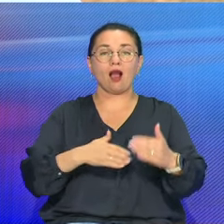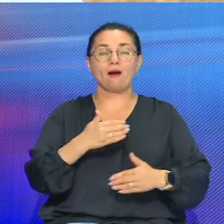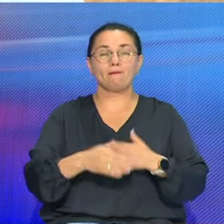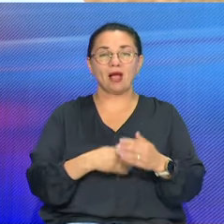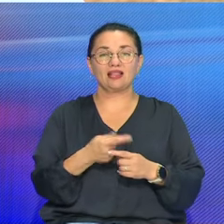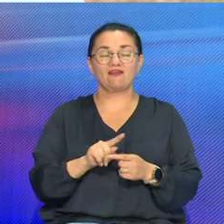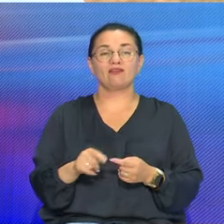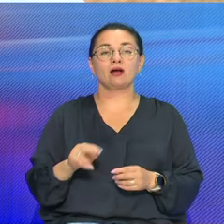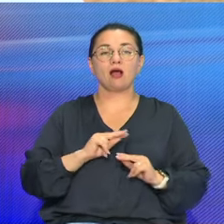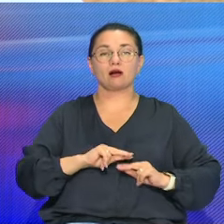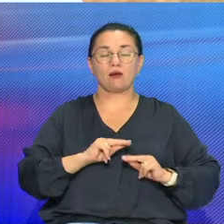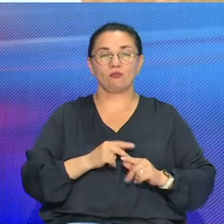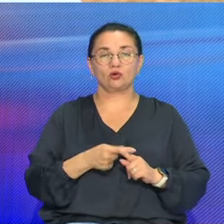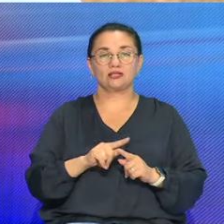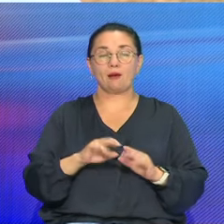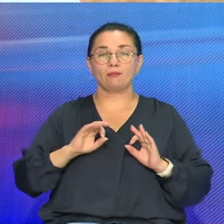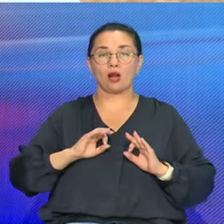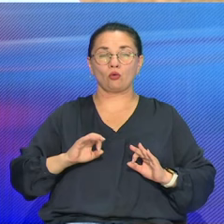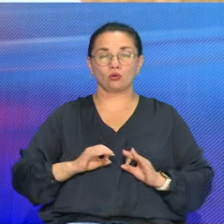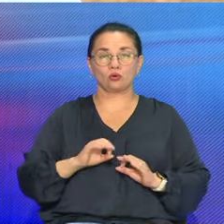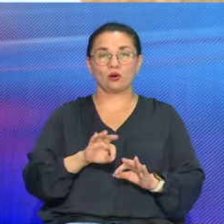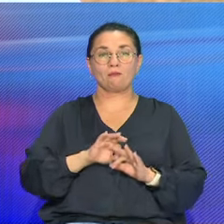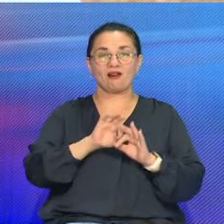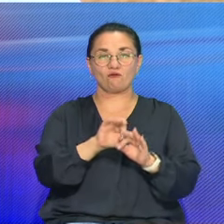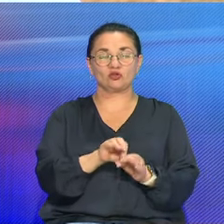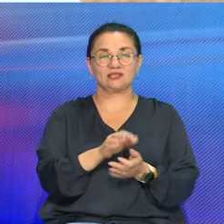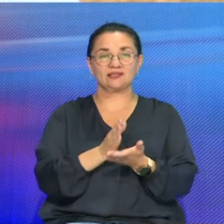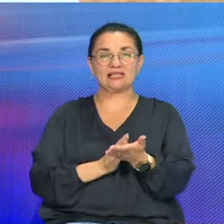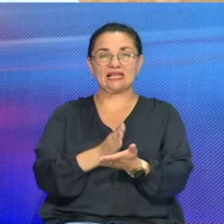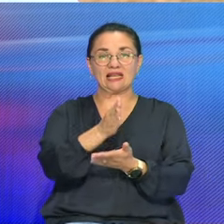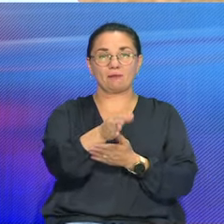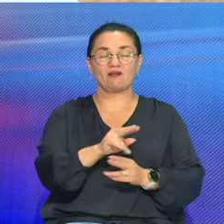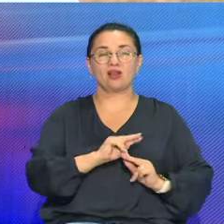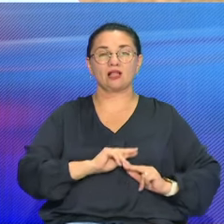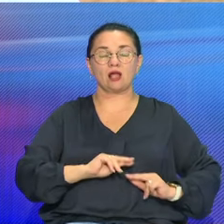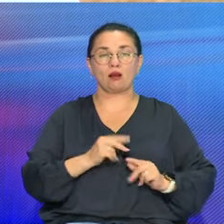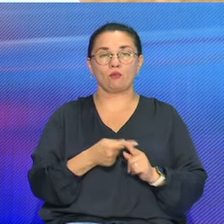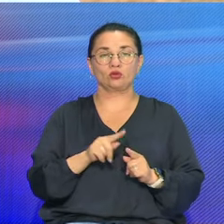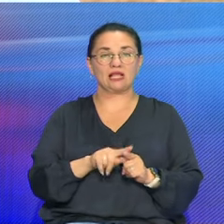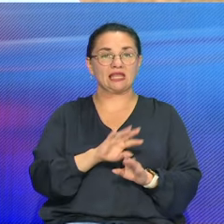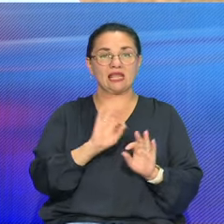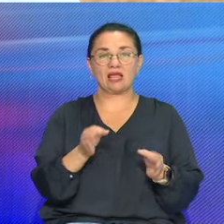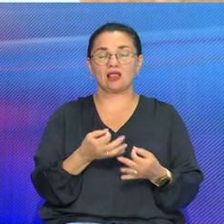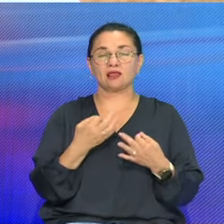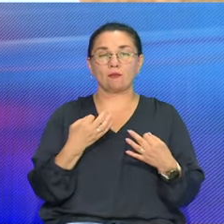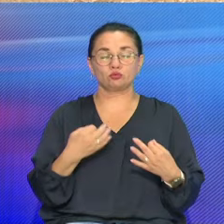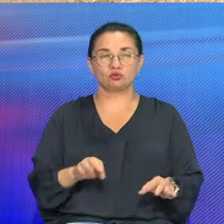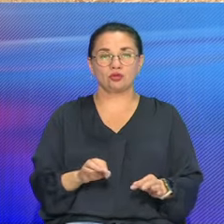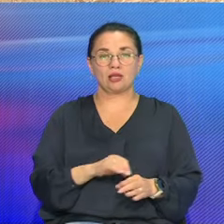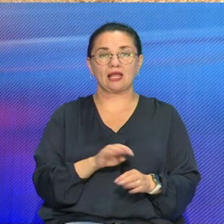работам. Прокуратурой проводится целенаправленная работа, направленная на недопущение повторных нарушений